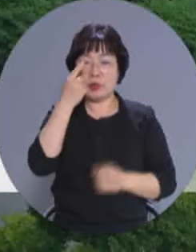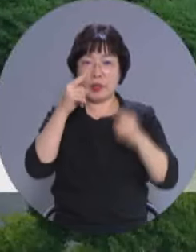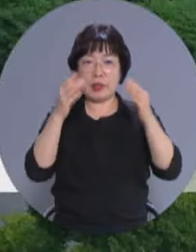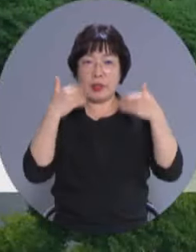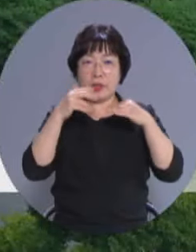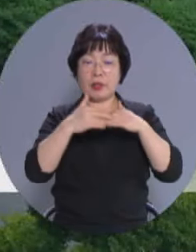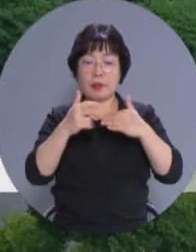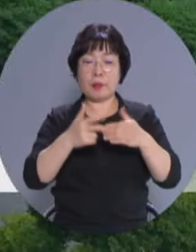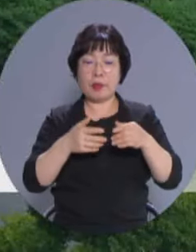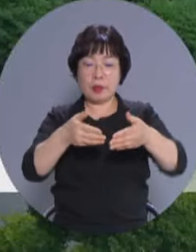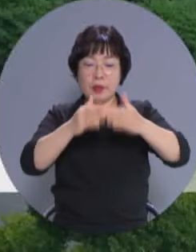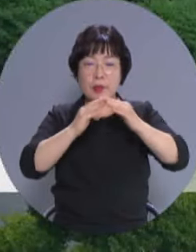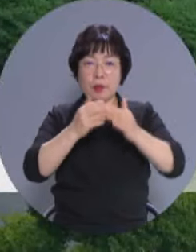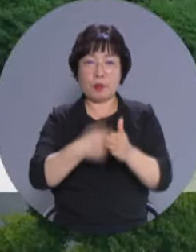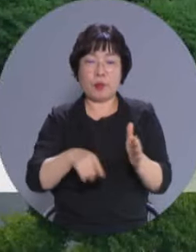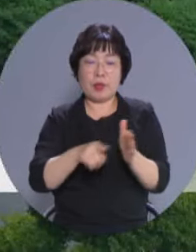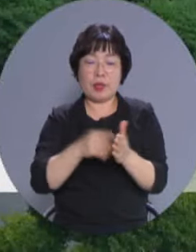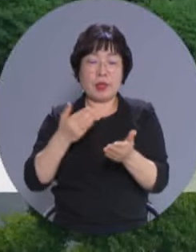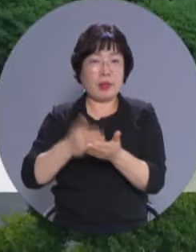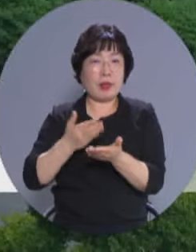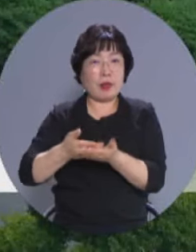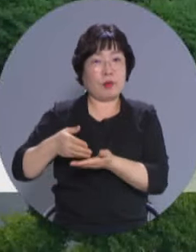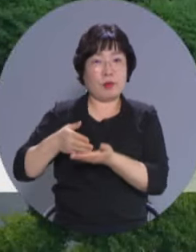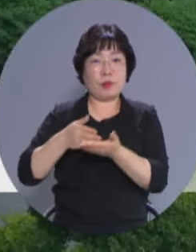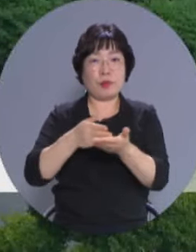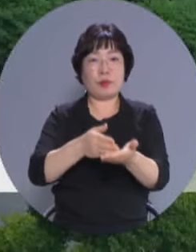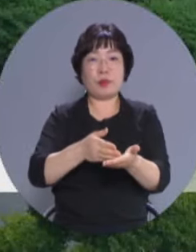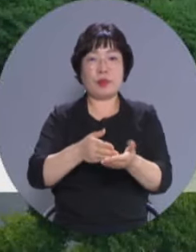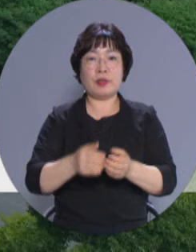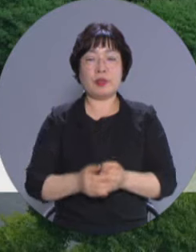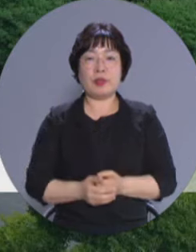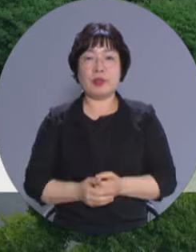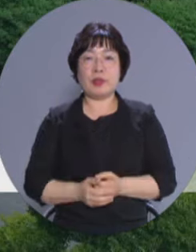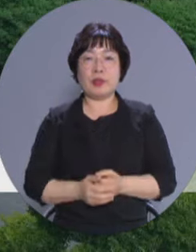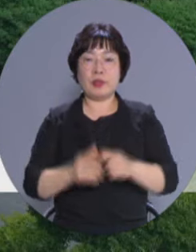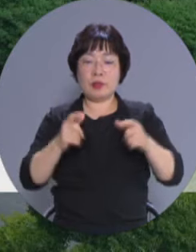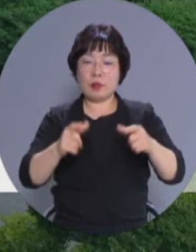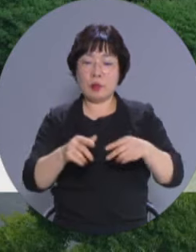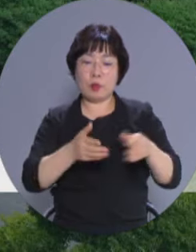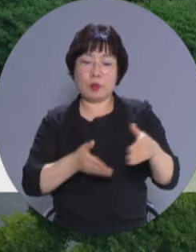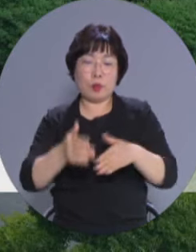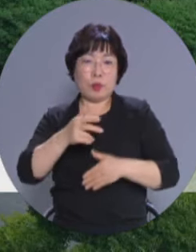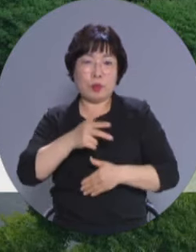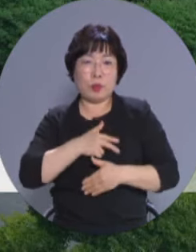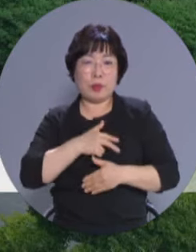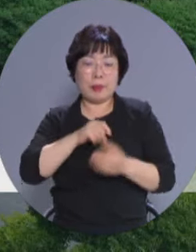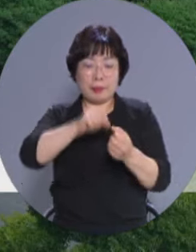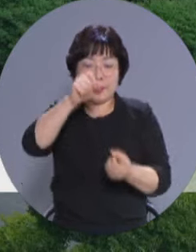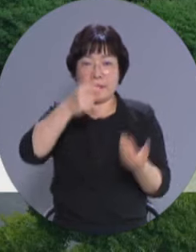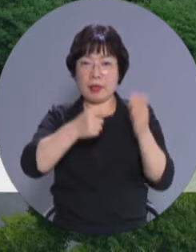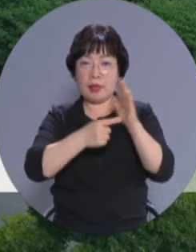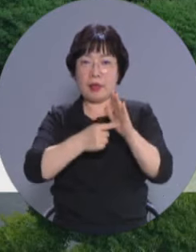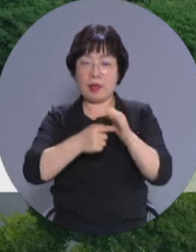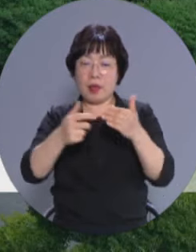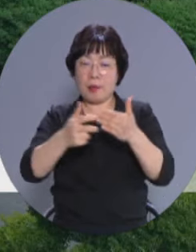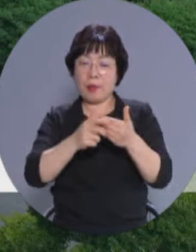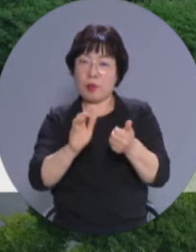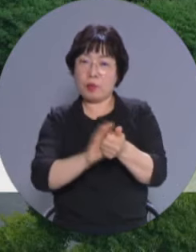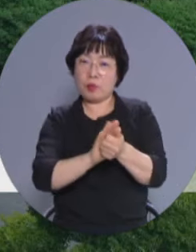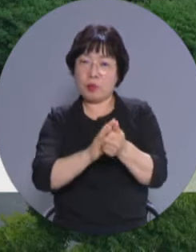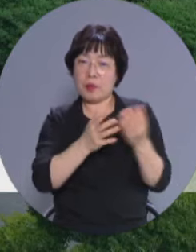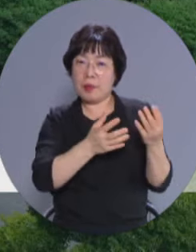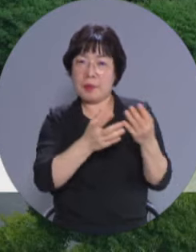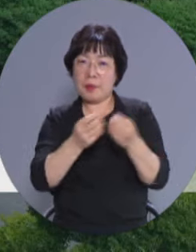순천대학교의 전남 의과대학 설립을 촉구하는 목소리가 커지고 있습니다. 지역의 도의원들은 성명을 내고 의료 수요가